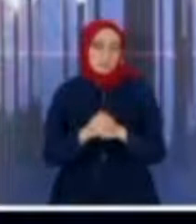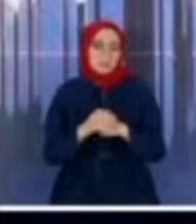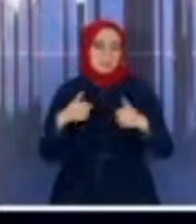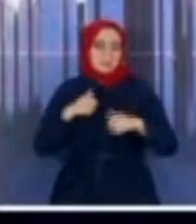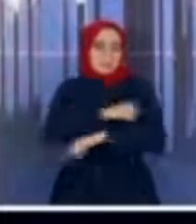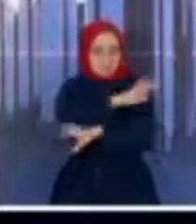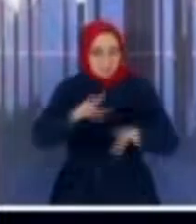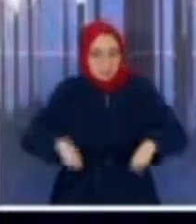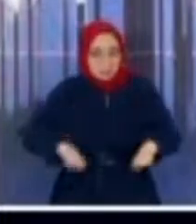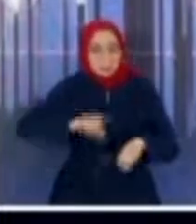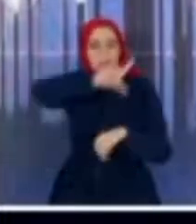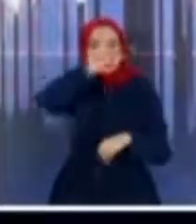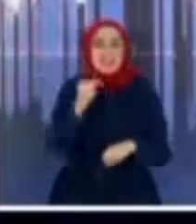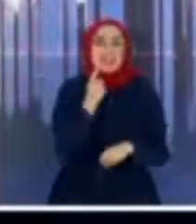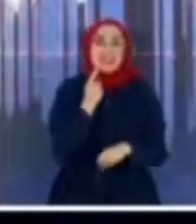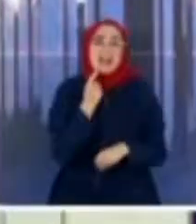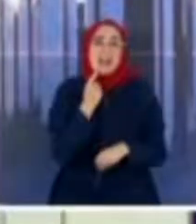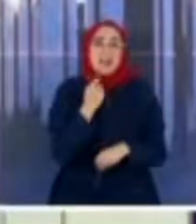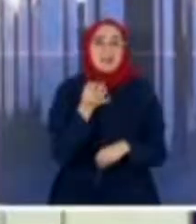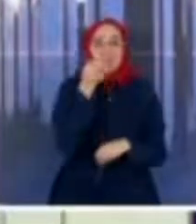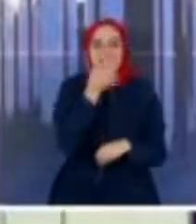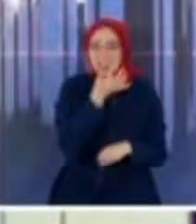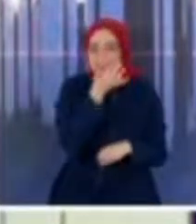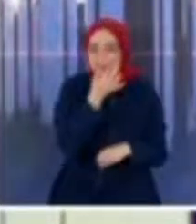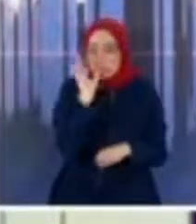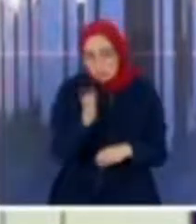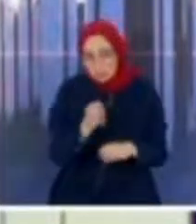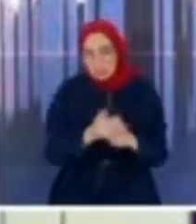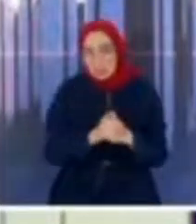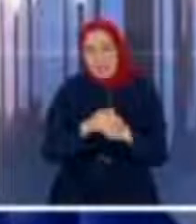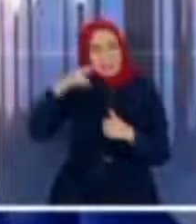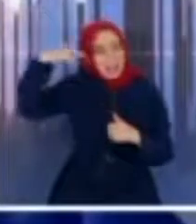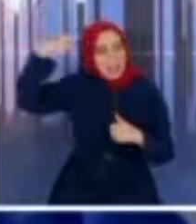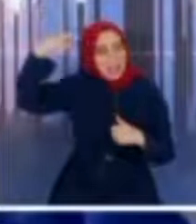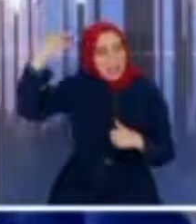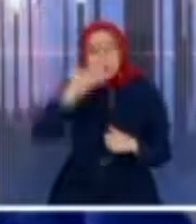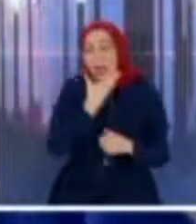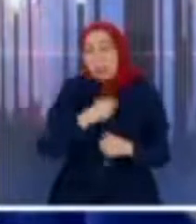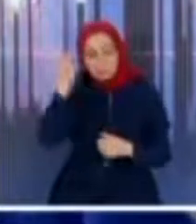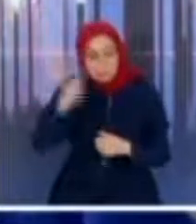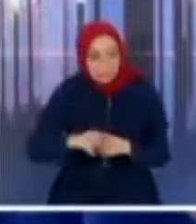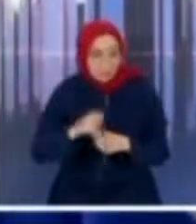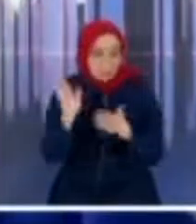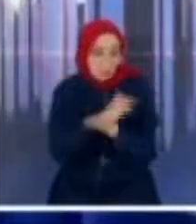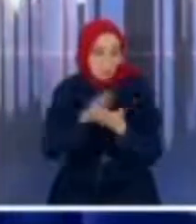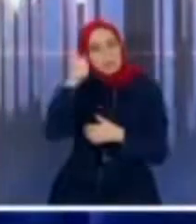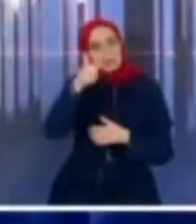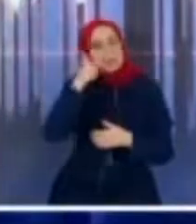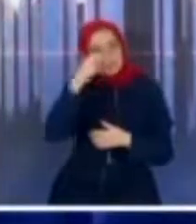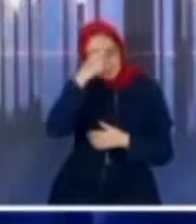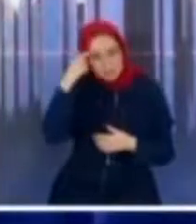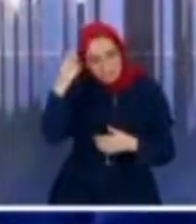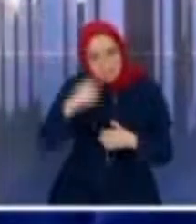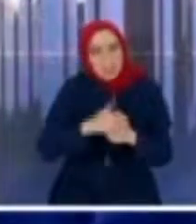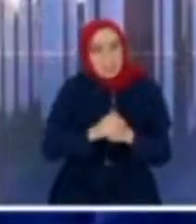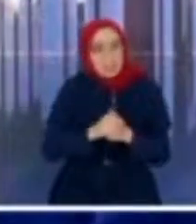الاحمر بنفزه هو معناها الحلمه نتاعهم زاده طياره على الاخر ان شاء الله البروجي نتاعهم ينجح حتى كان مش